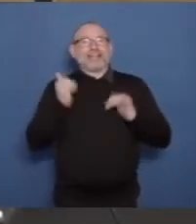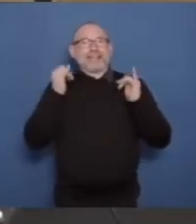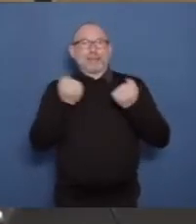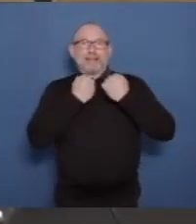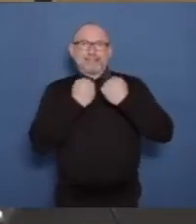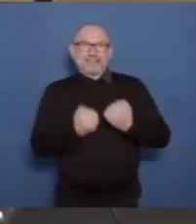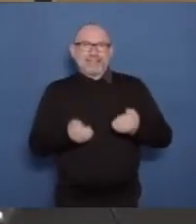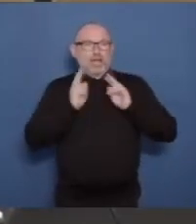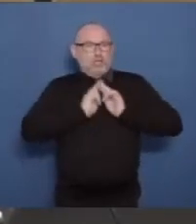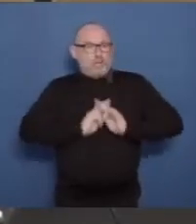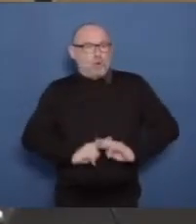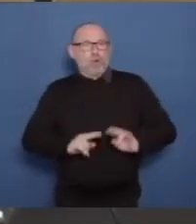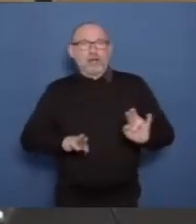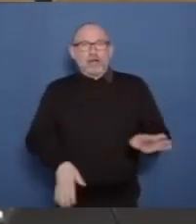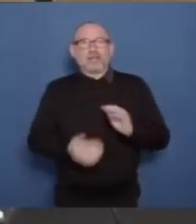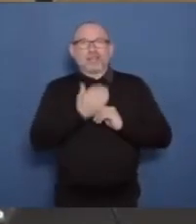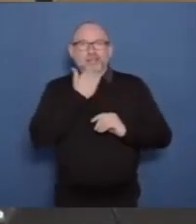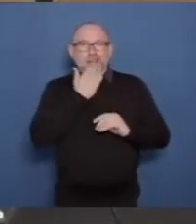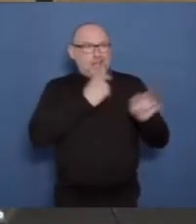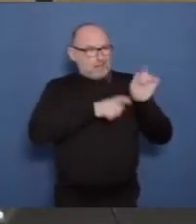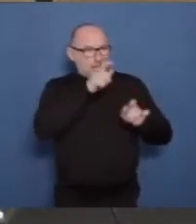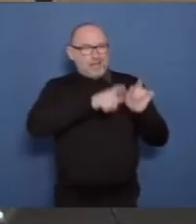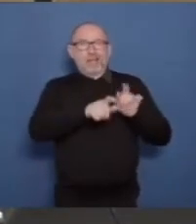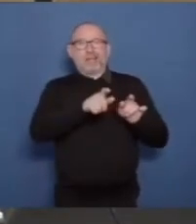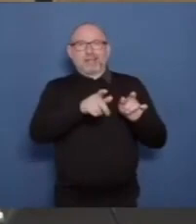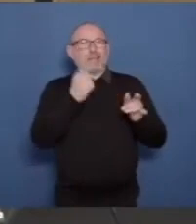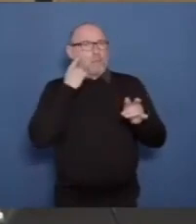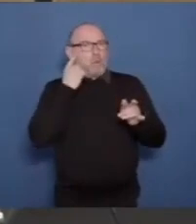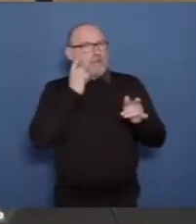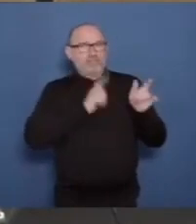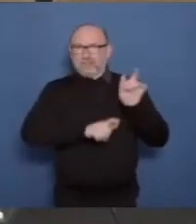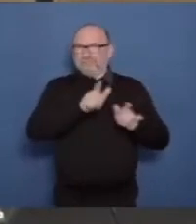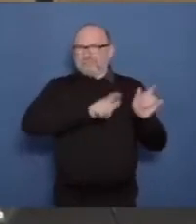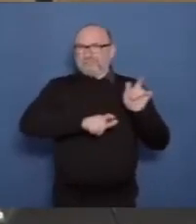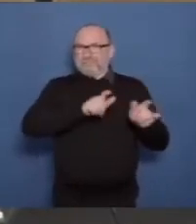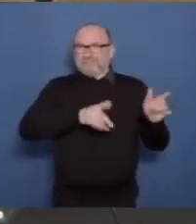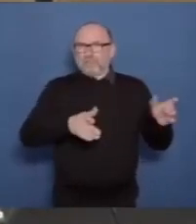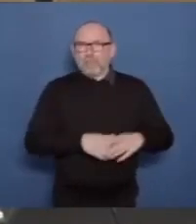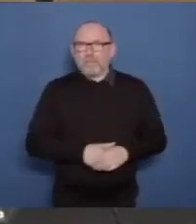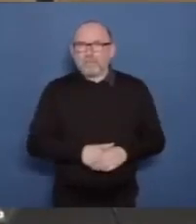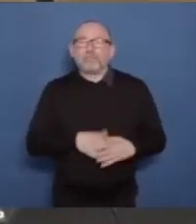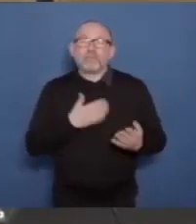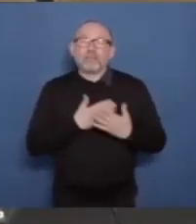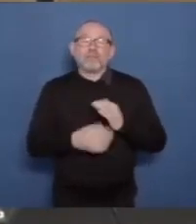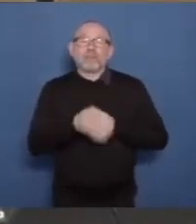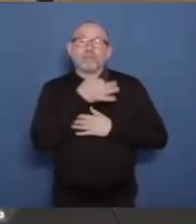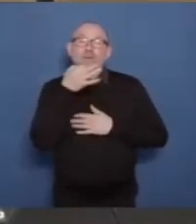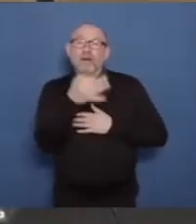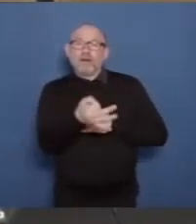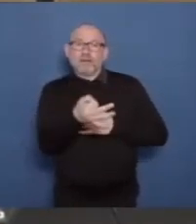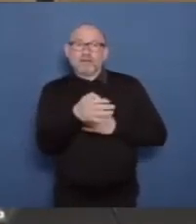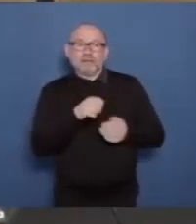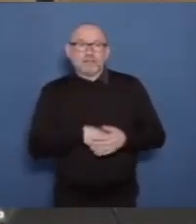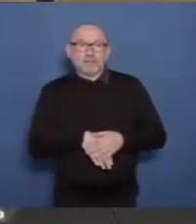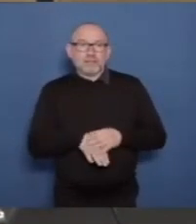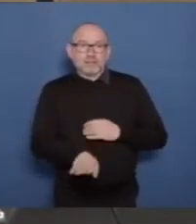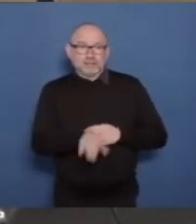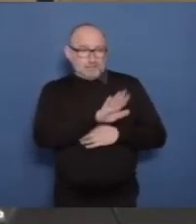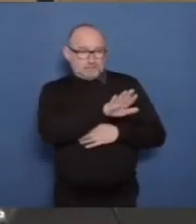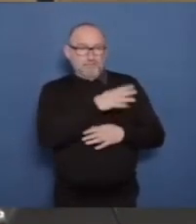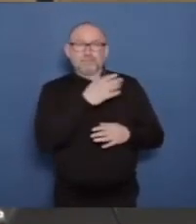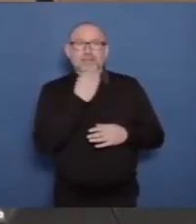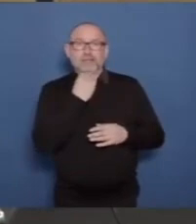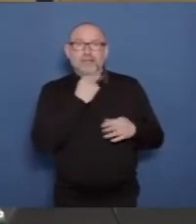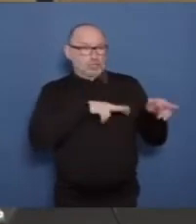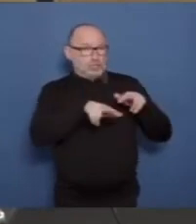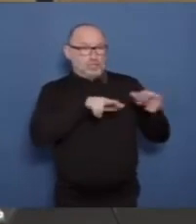und Geborgenheit den Israelis verweigert oder verwehrt. Sehen Sie auch Maßnahmen der israelischen